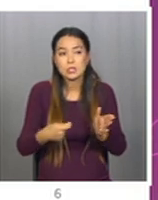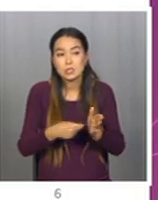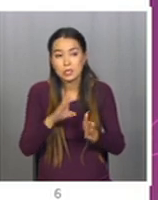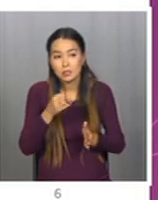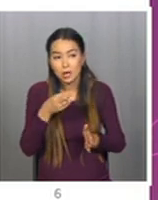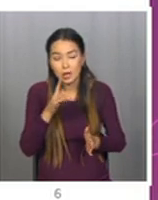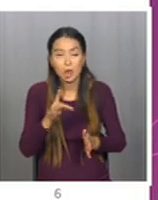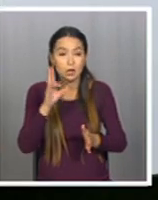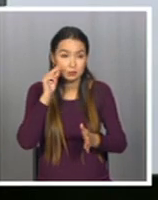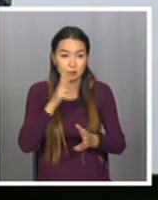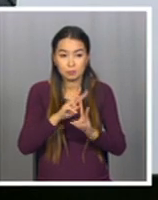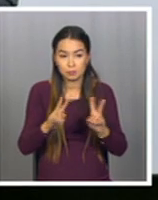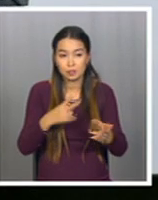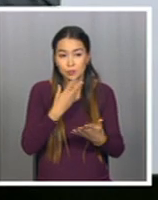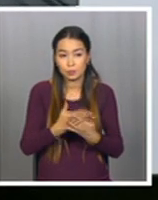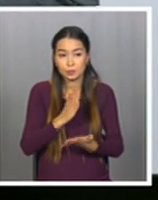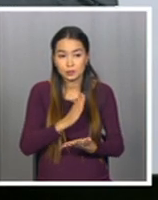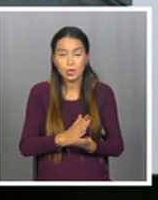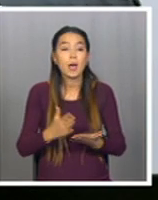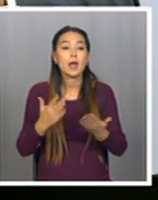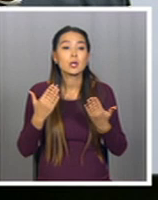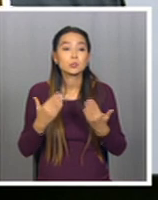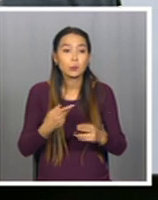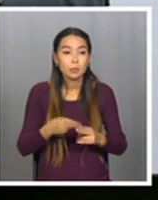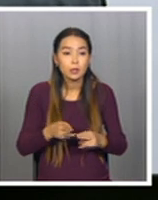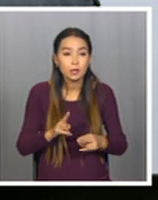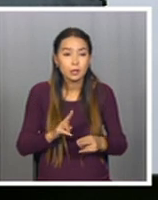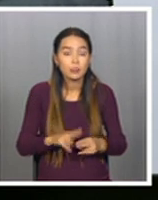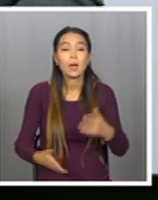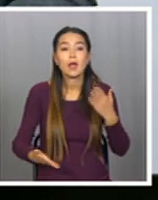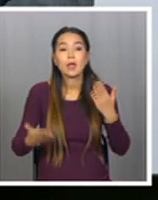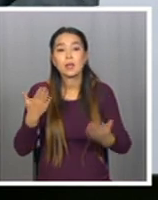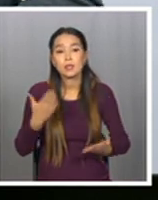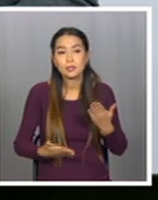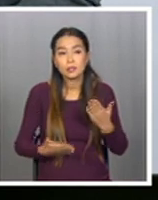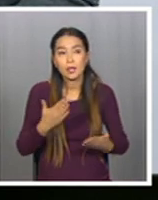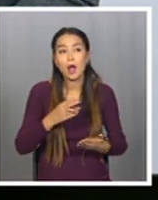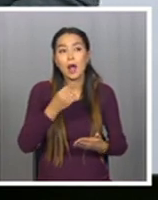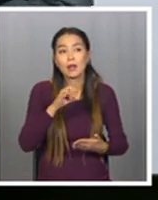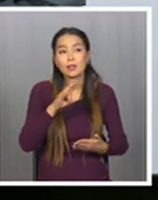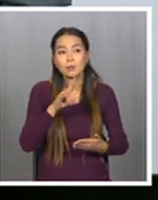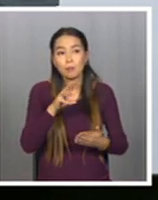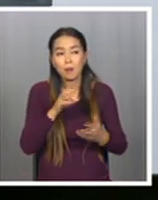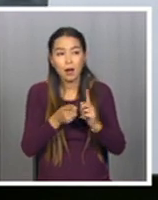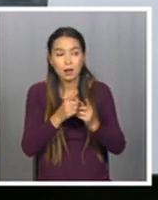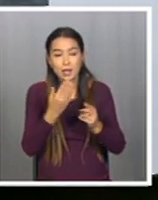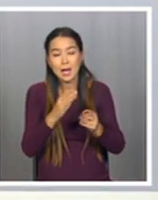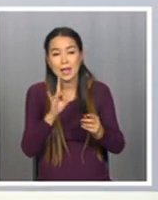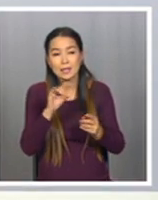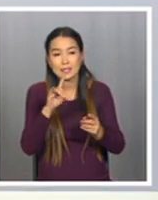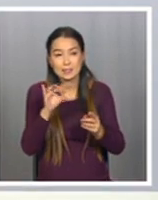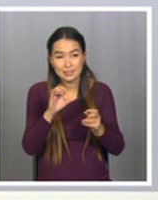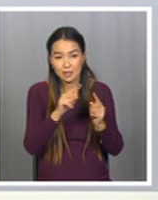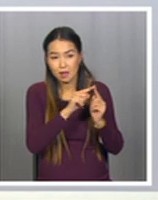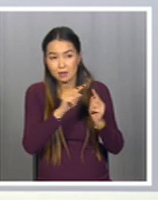мәнін көрсетеді екен. Сонымен егер айнымалы тоқ тізбегіне резистор ғана жалғанатын болса,